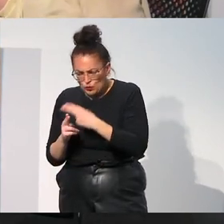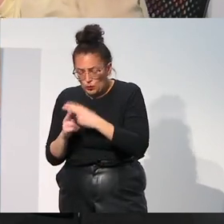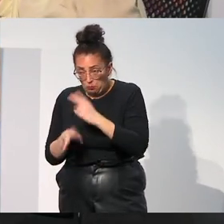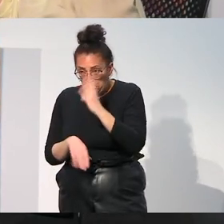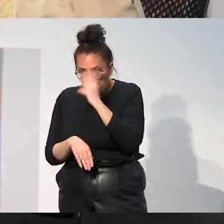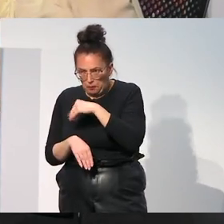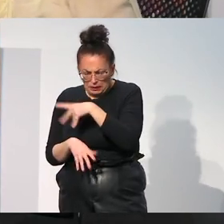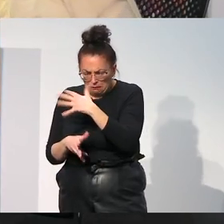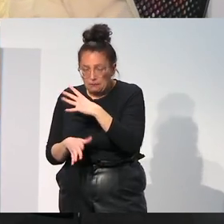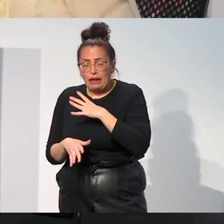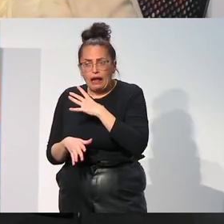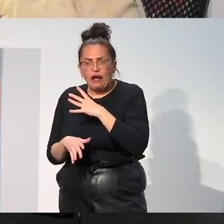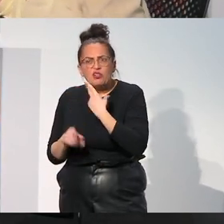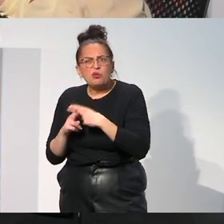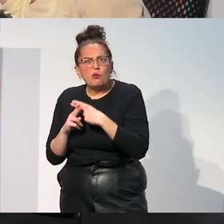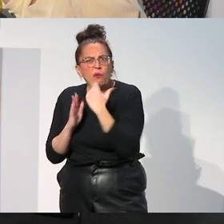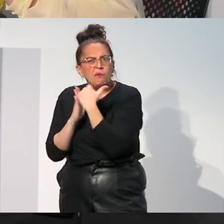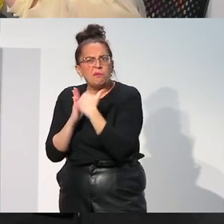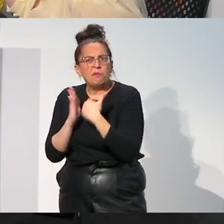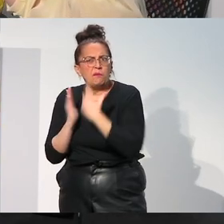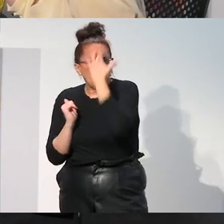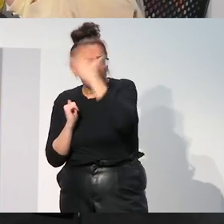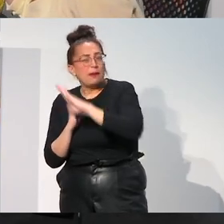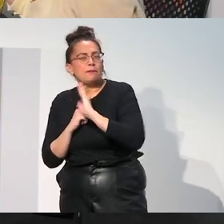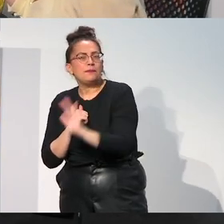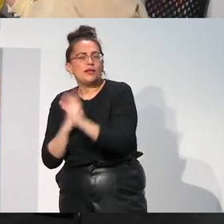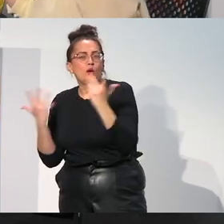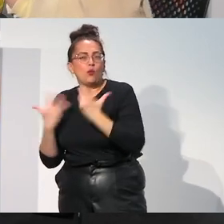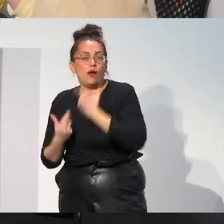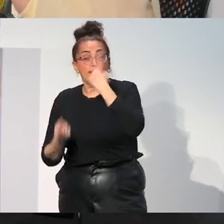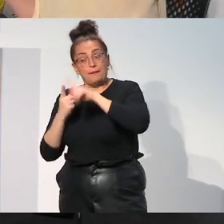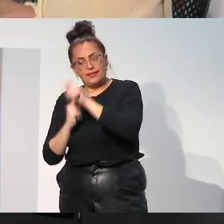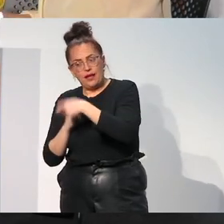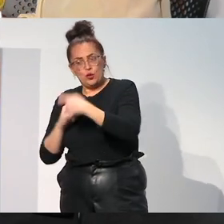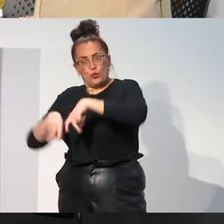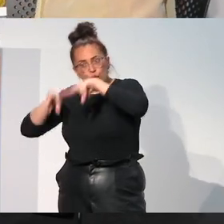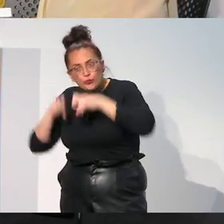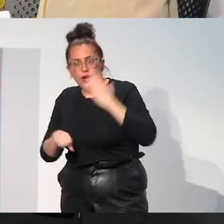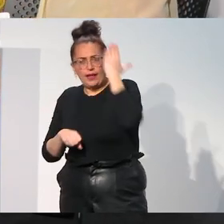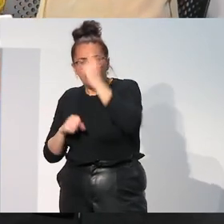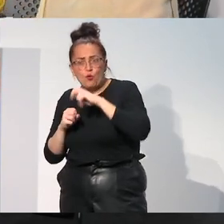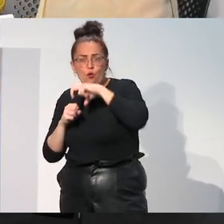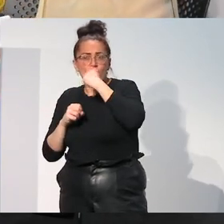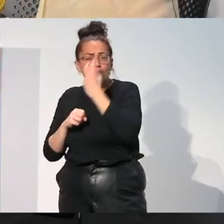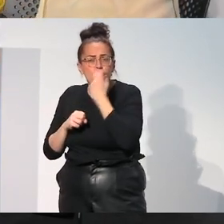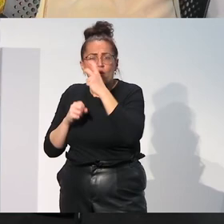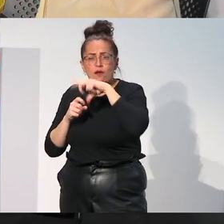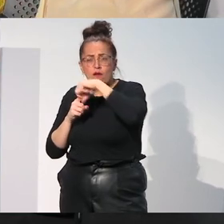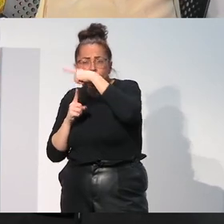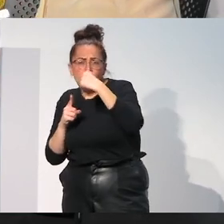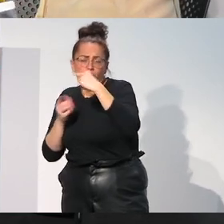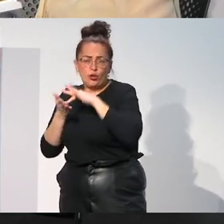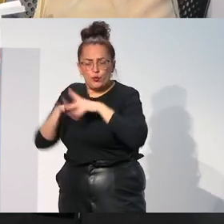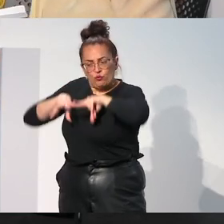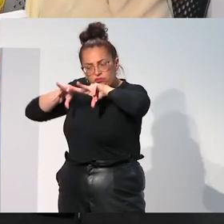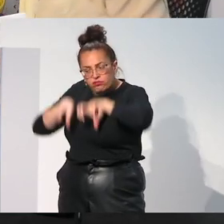John, je ne sais plus. Enfin bon, il y a quelques naturalistes qui écrivent là-dessus, mais sans plus. En fait, ça m'a vraiment